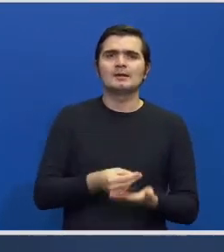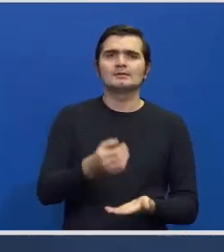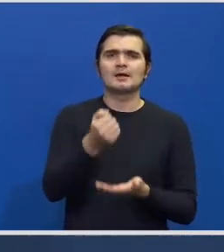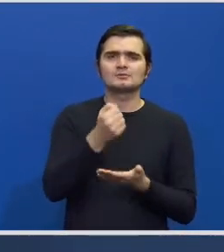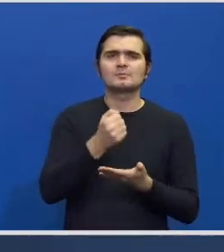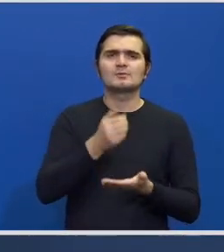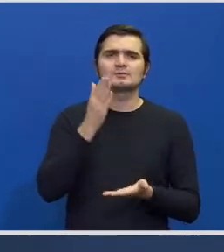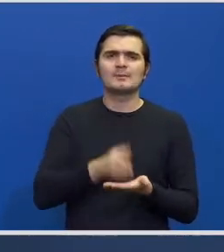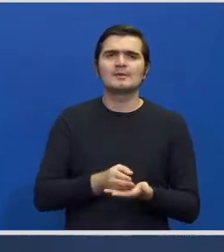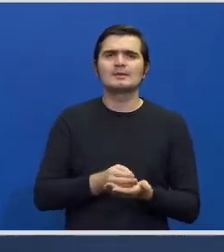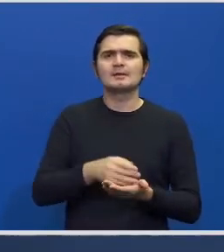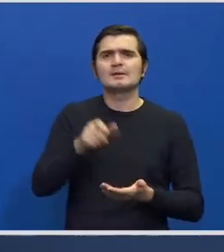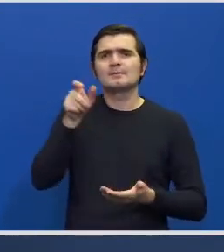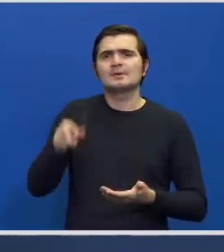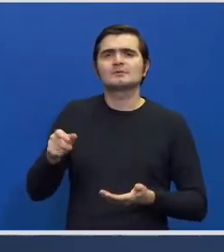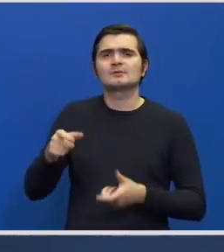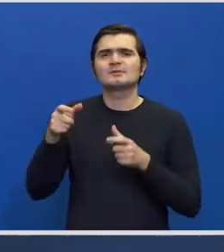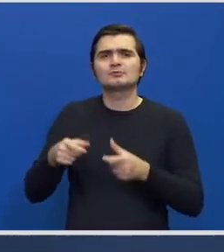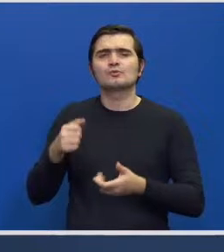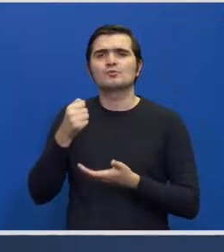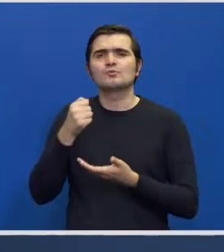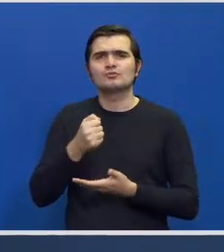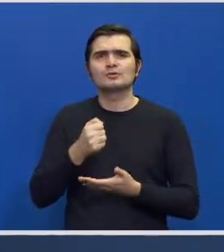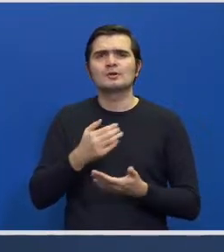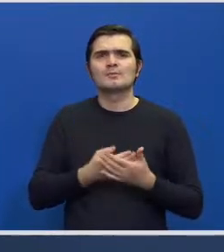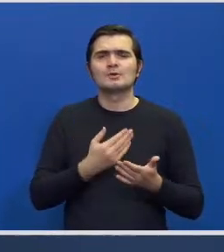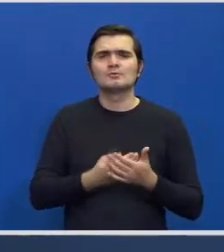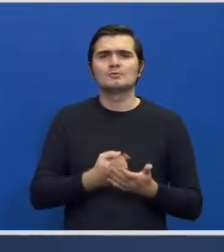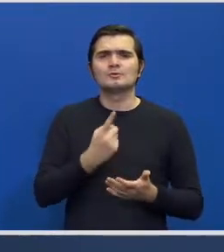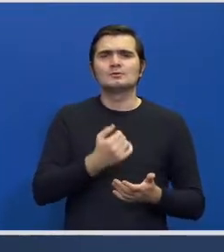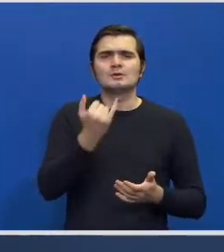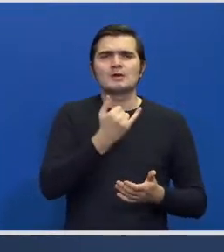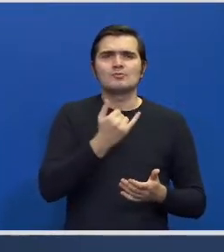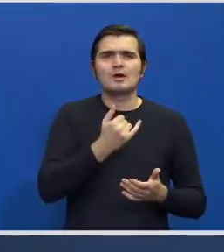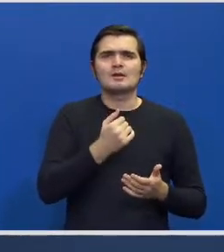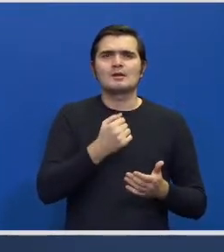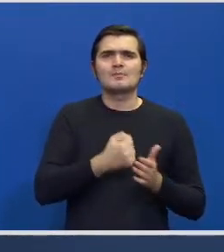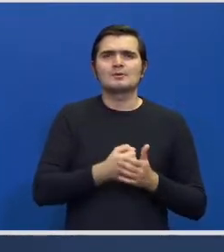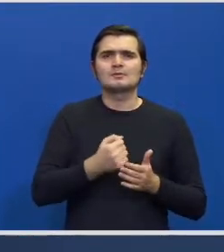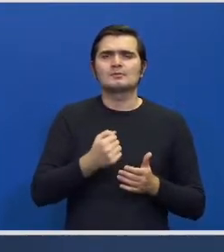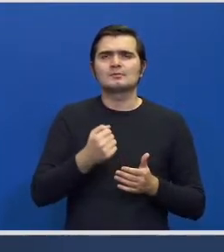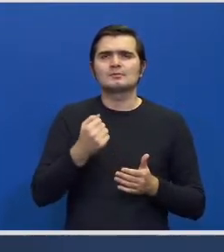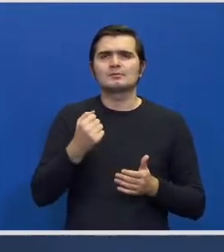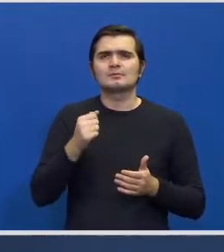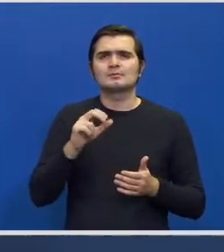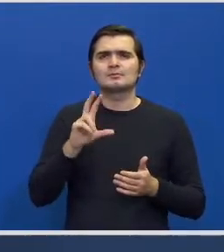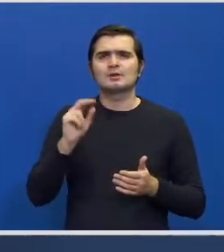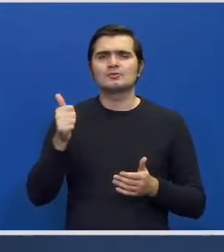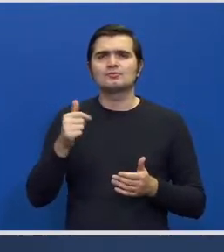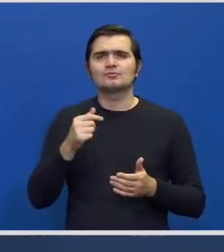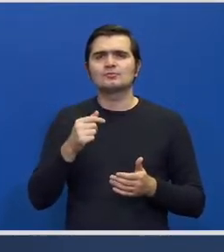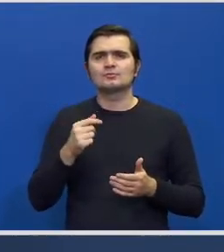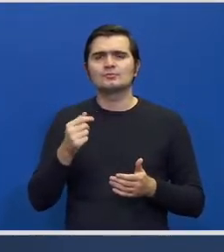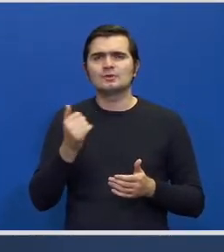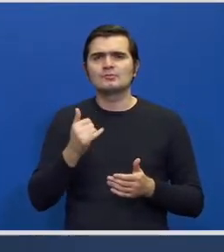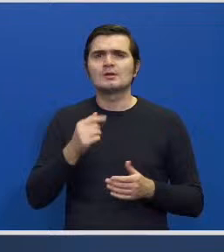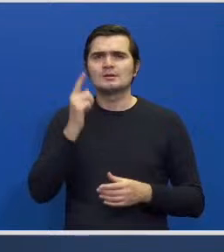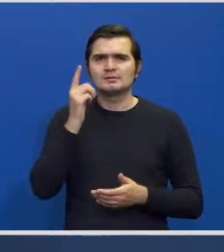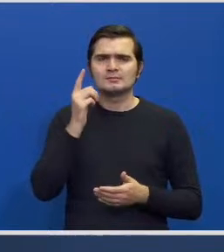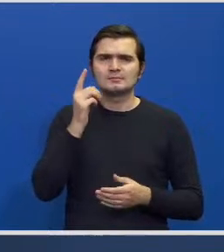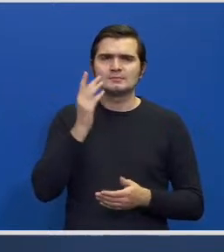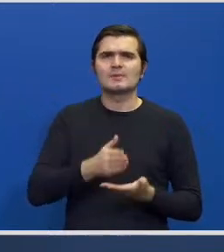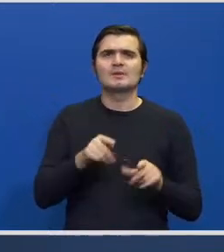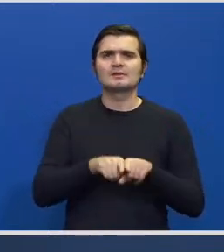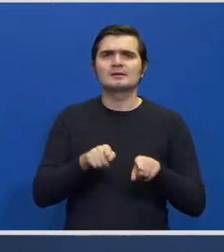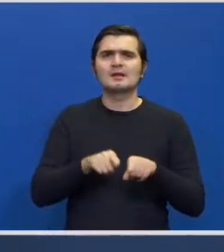condiționalități. Plata sumelor stabilite în favoarea personalului din sectorul bugetar devenite executorii în perioada 1 ianuarie 31-2023 să se realizeze